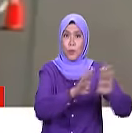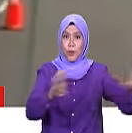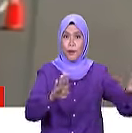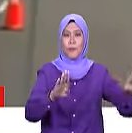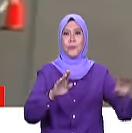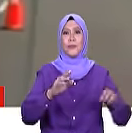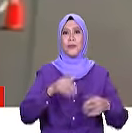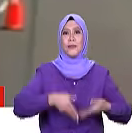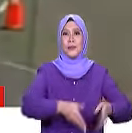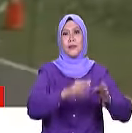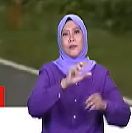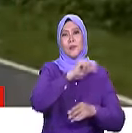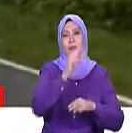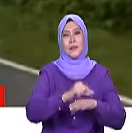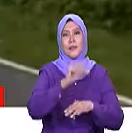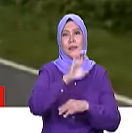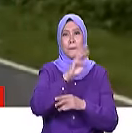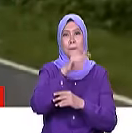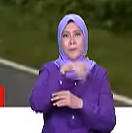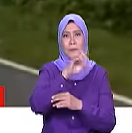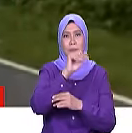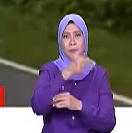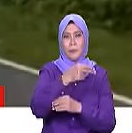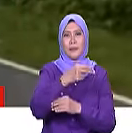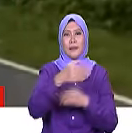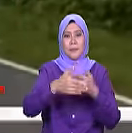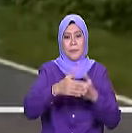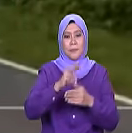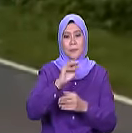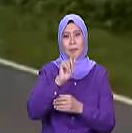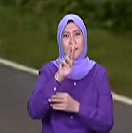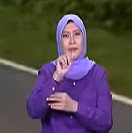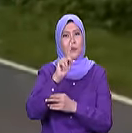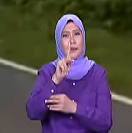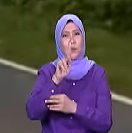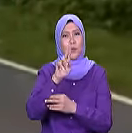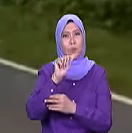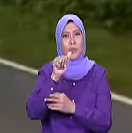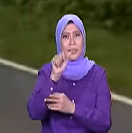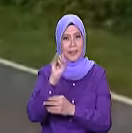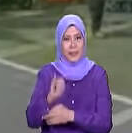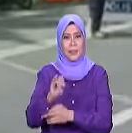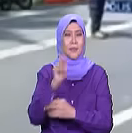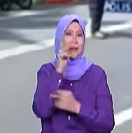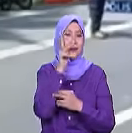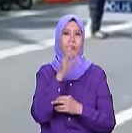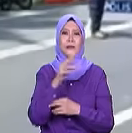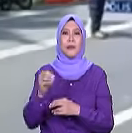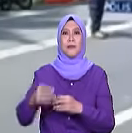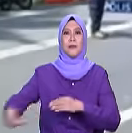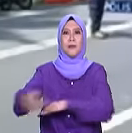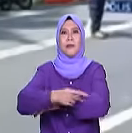Pokok Tai Guar Cempedak berhampiran Kolej Matrikulasi Kejuruteraan Kedah dan Jalan Paya Mat Insun ke Padang